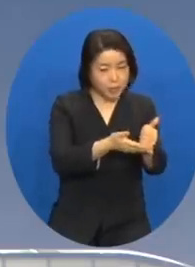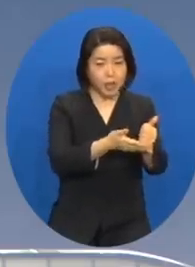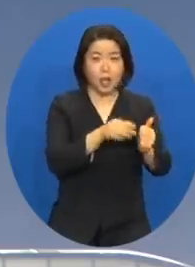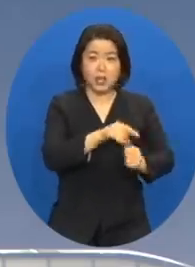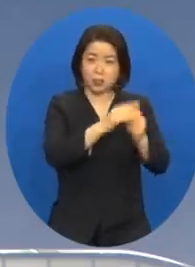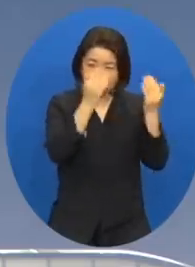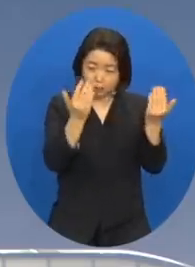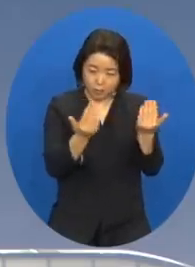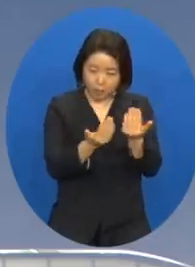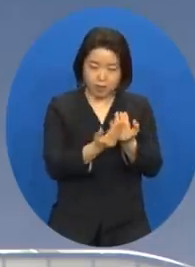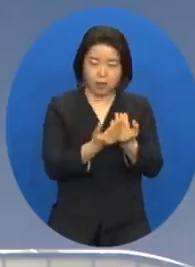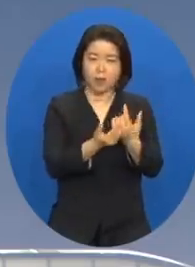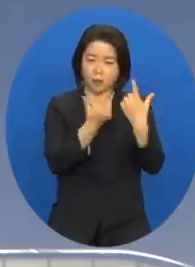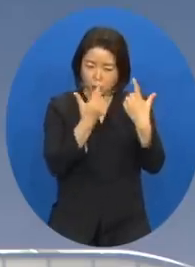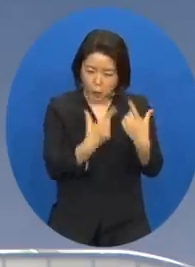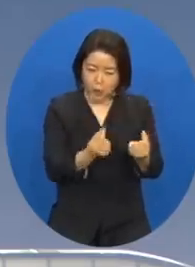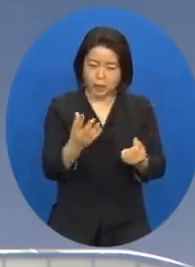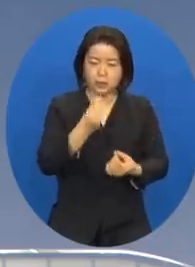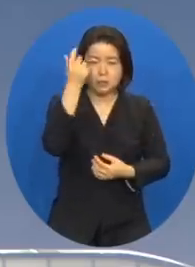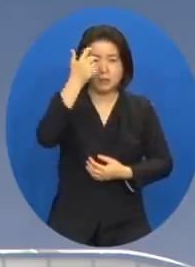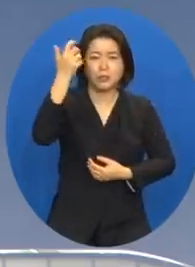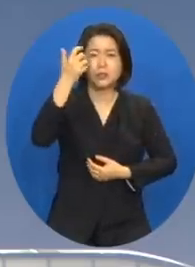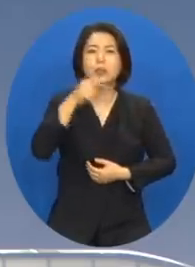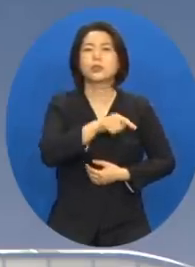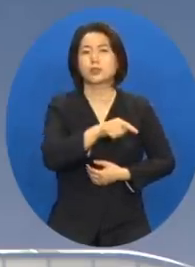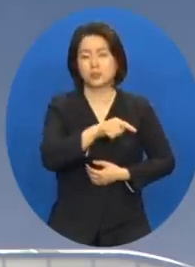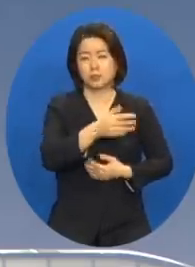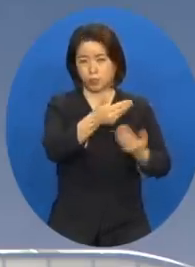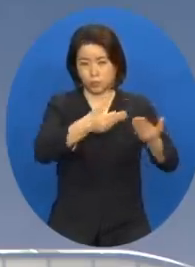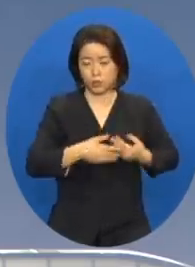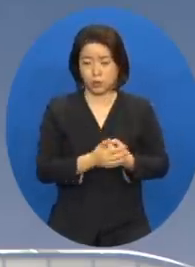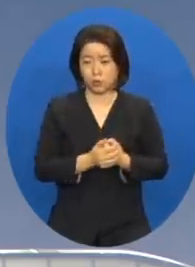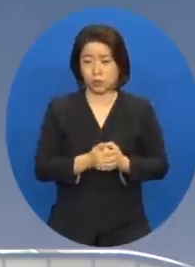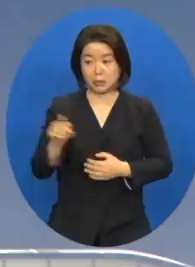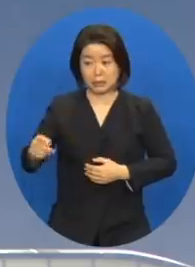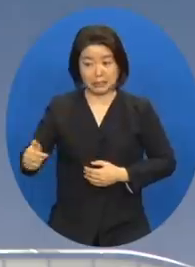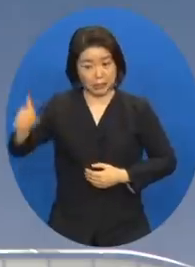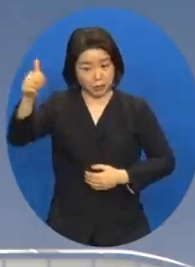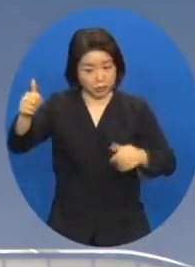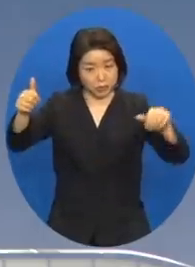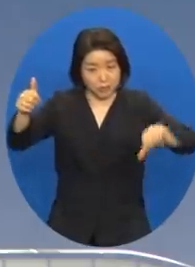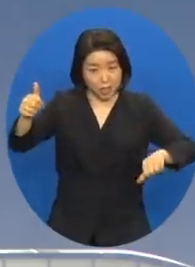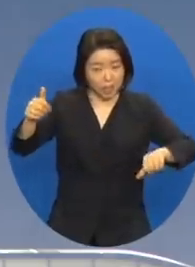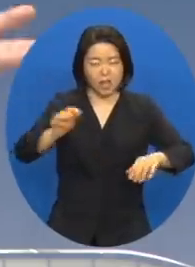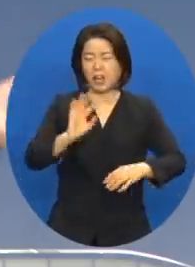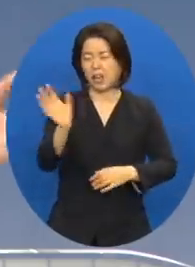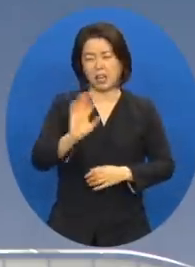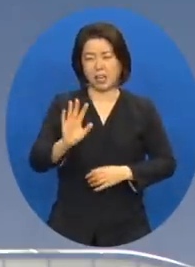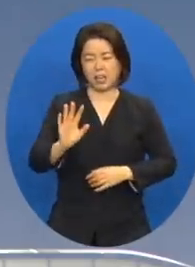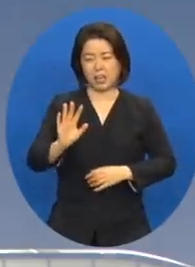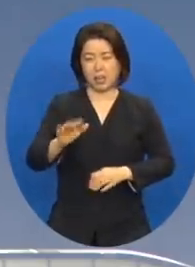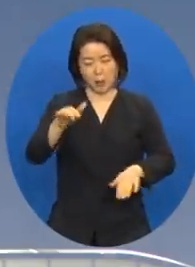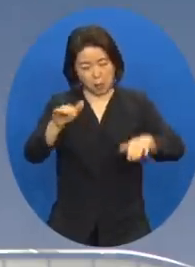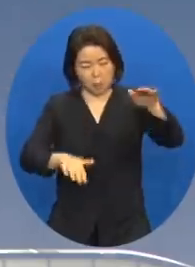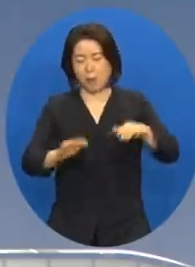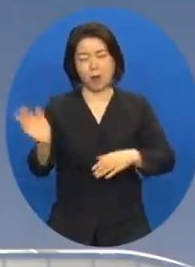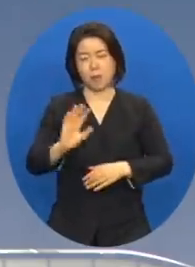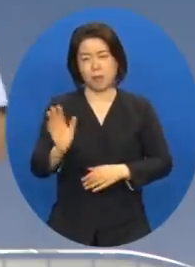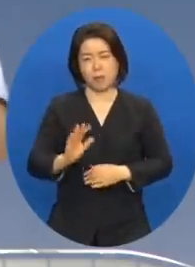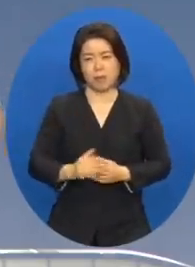그것도 다 한 성령님이십니다. 그러니까 어떤 게 크고 작은 게 어디 있겠습니까? 귀하고 천한 게 어디